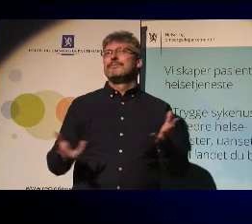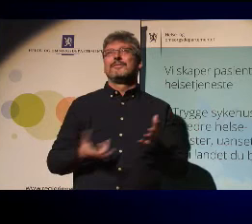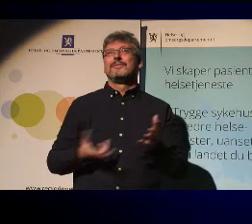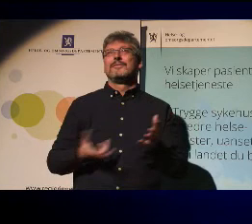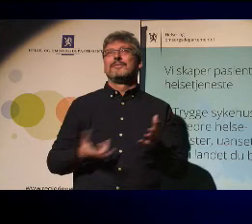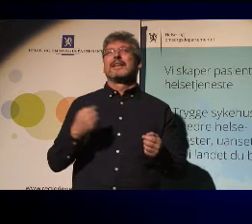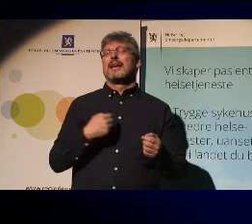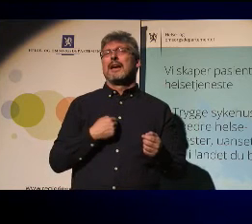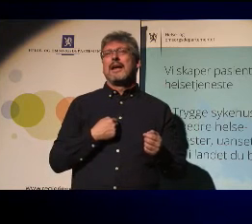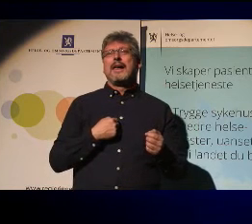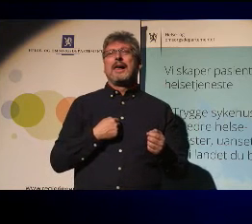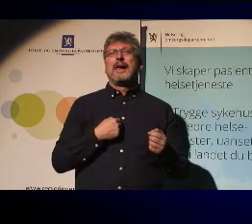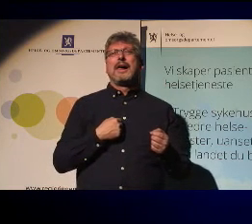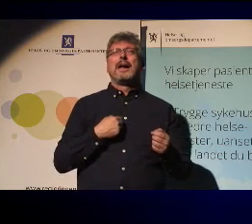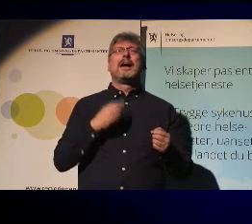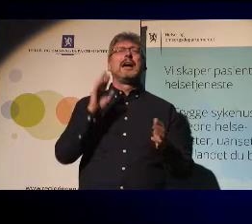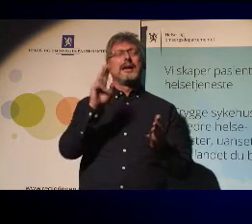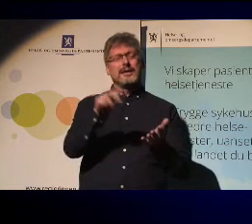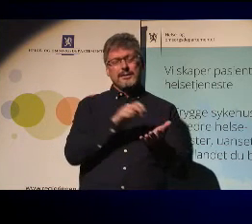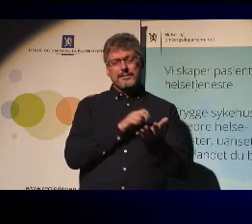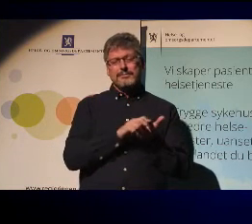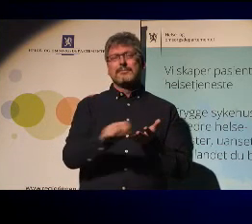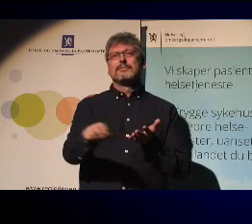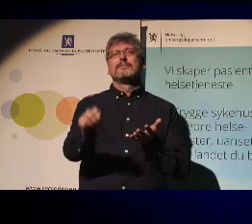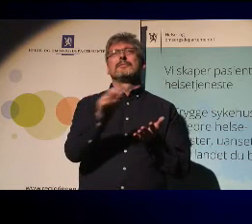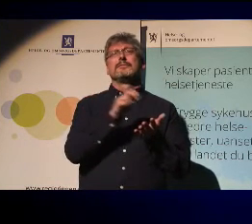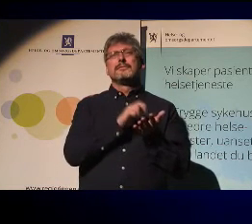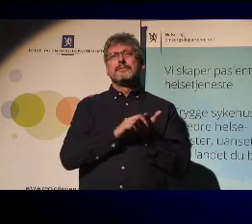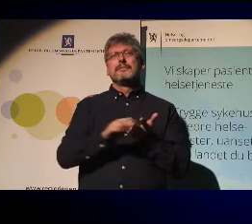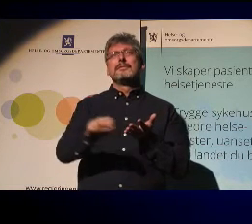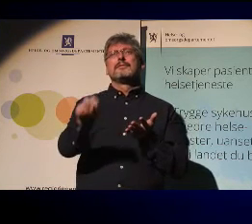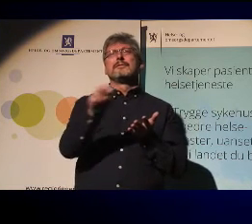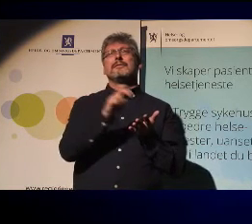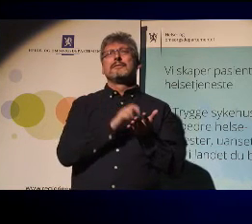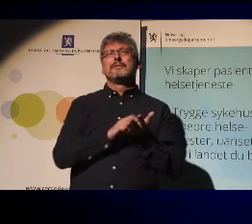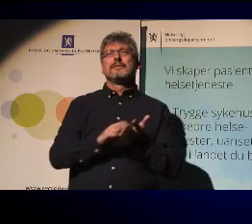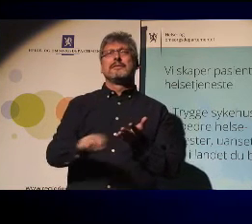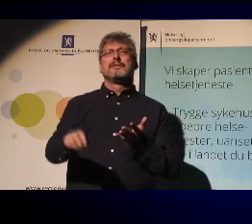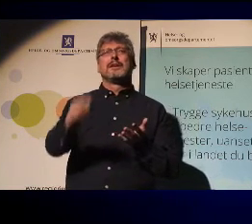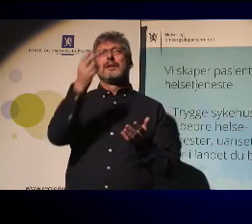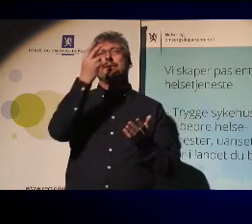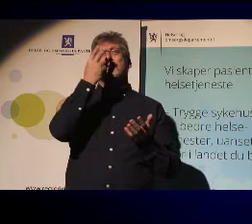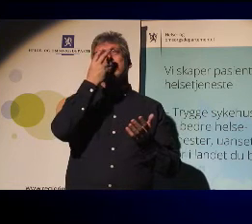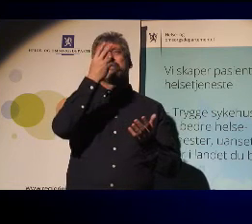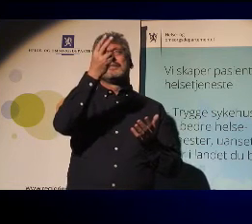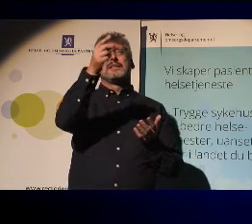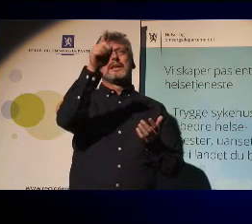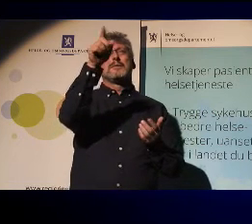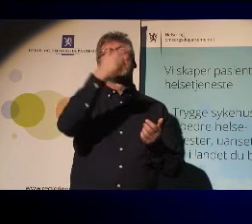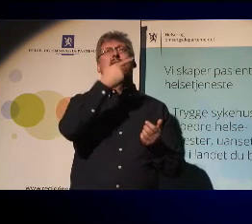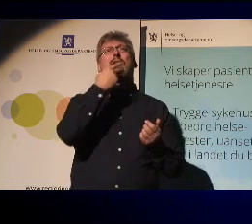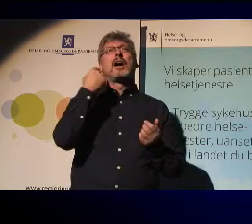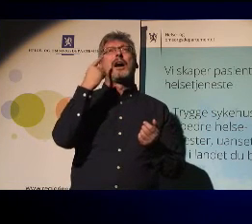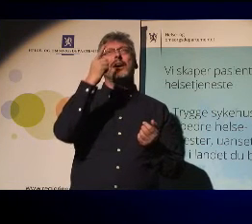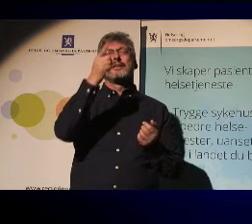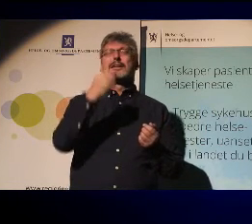på väg att se min fader. Jag är